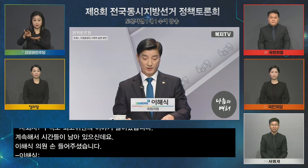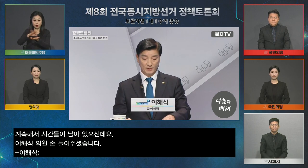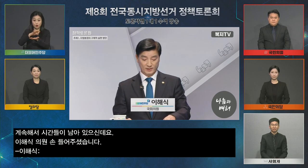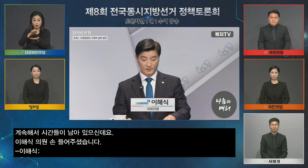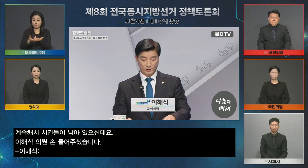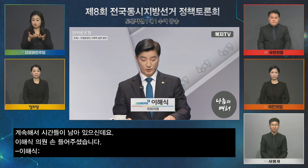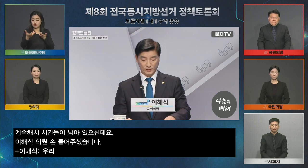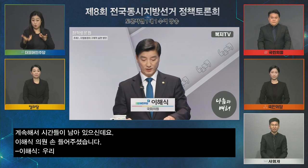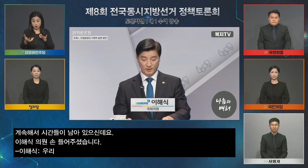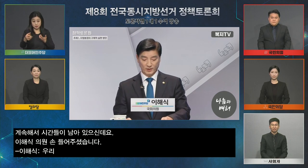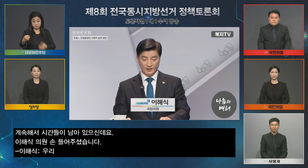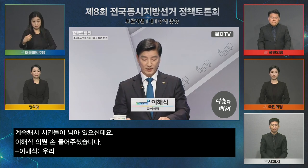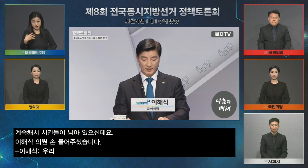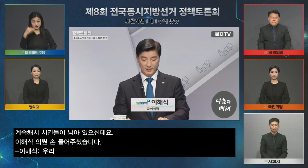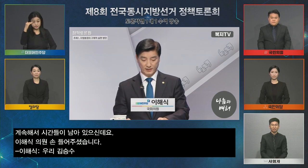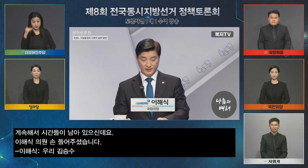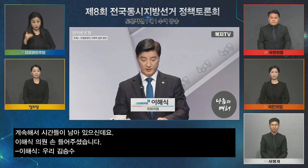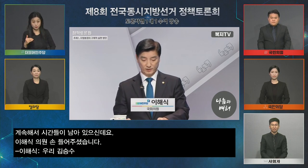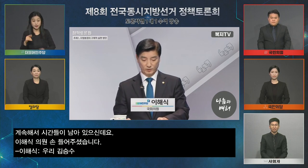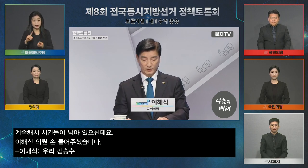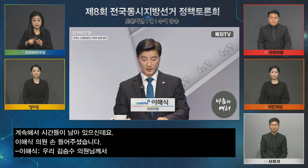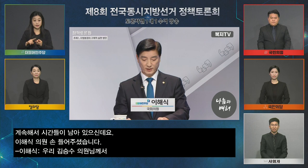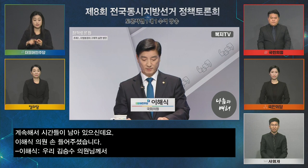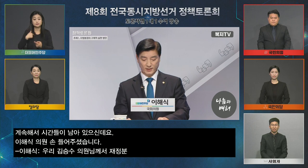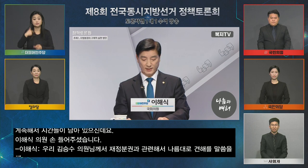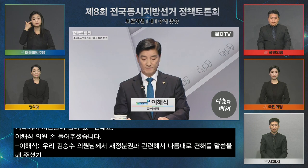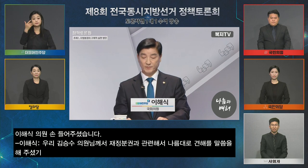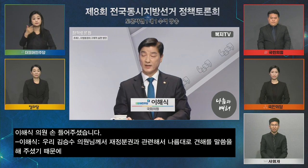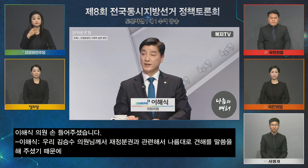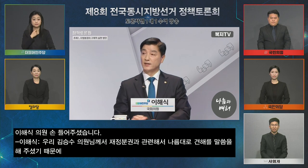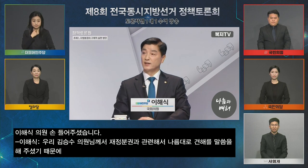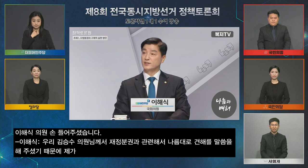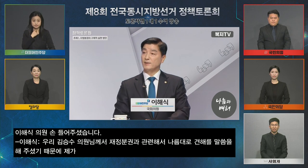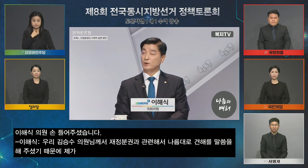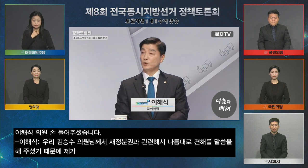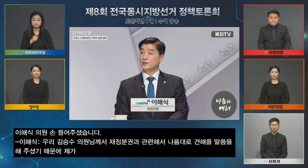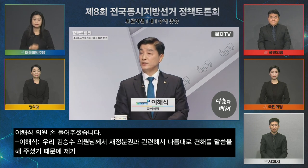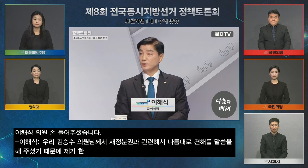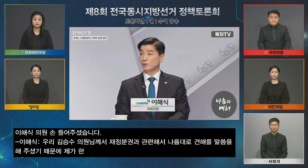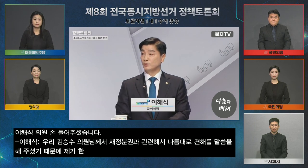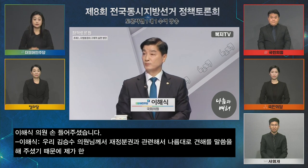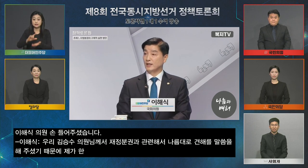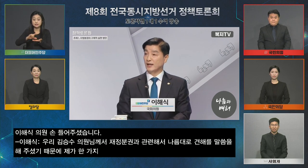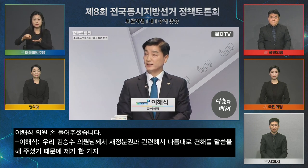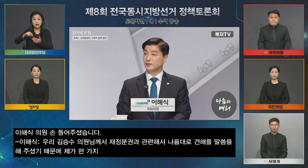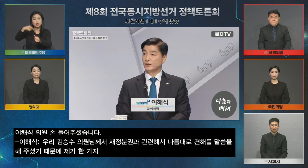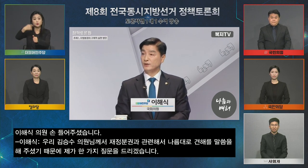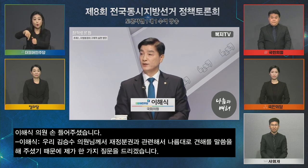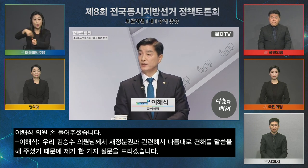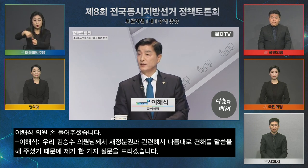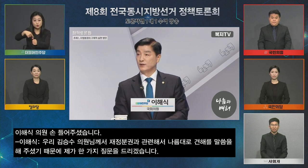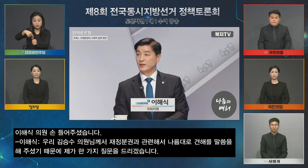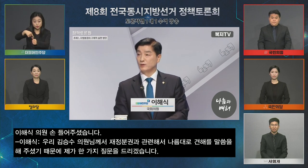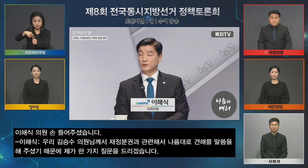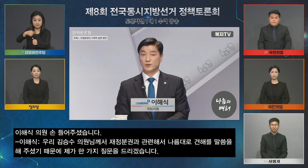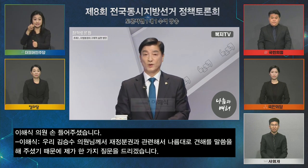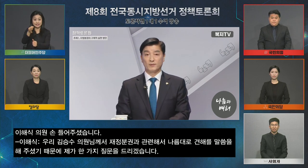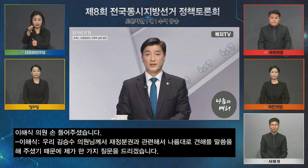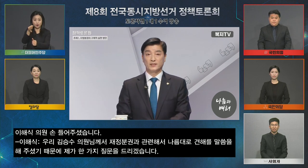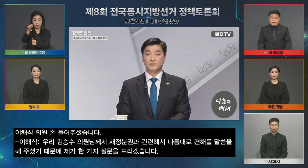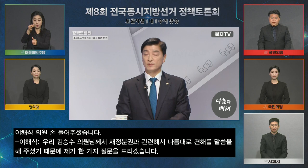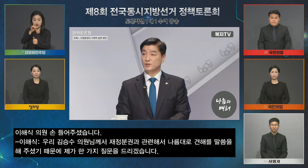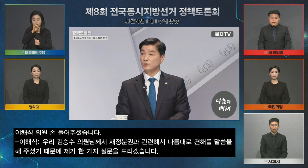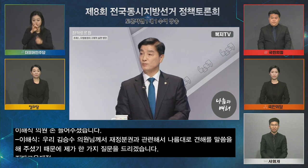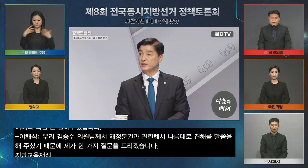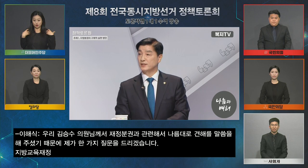나름대로 견해를 말씀을 해주셨기 때문에 제가 한 가지 질문을 드리겠습니다. 지방교육재정교부금 잘 아시죠? 내국세